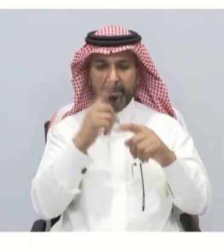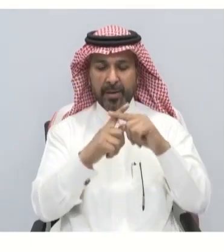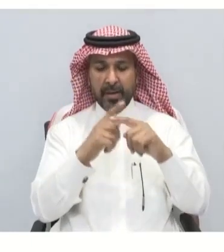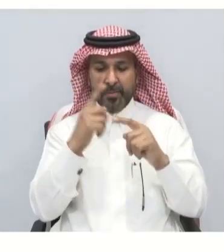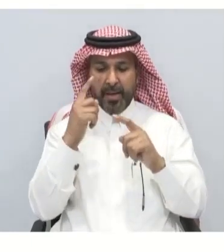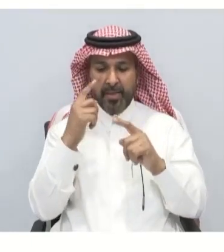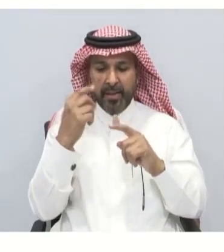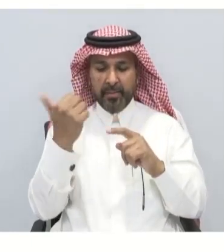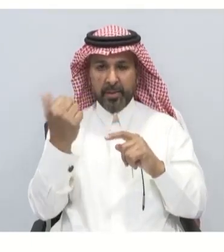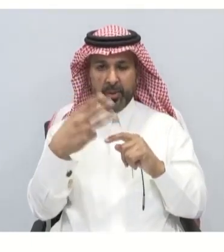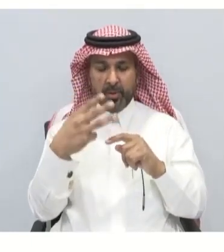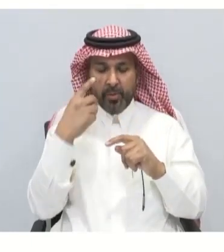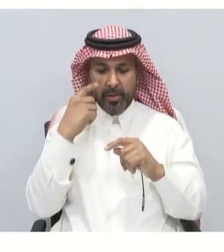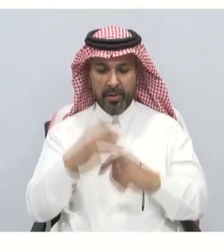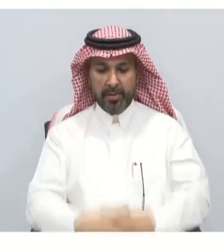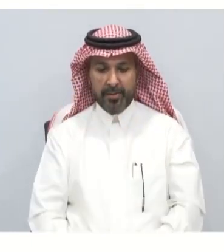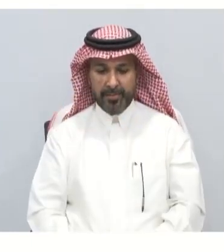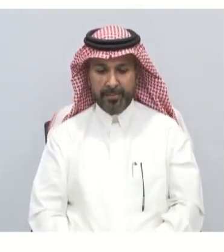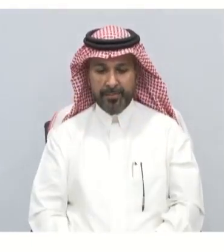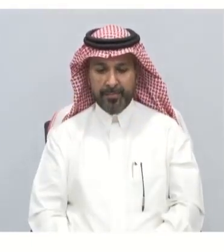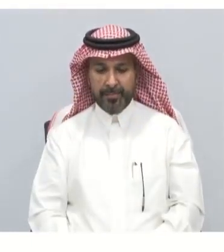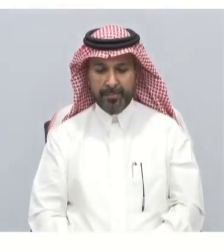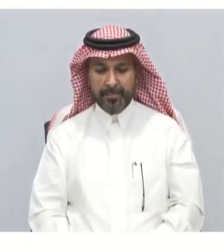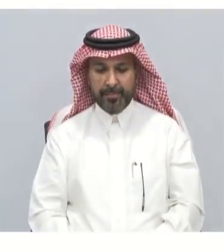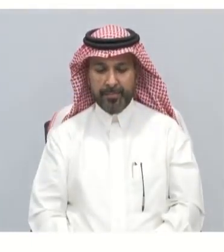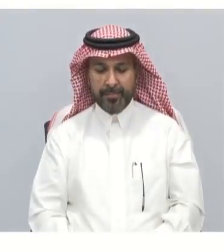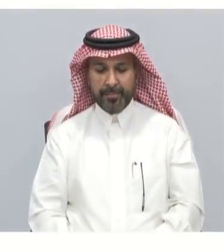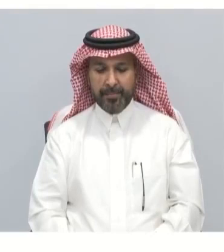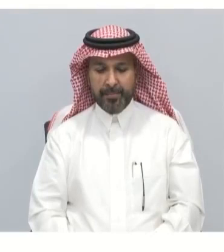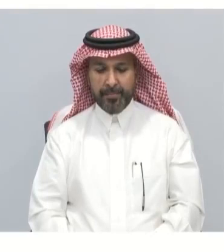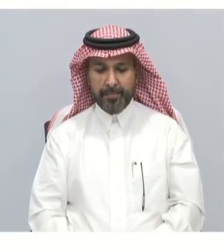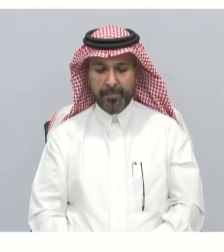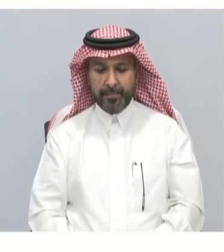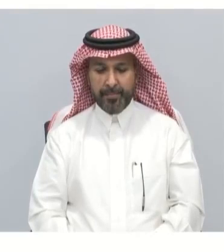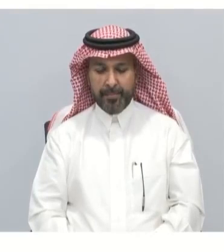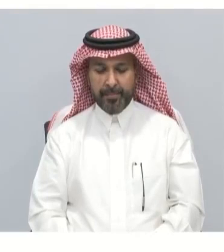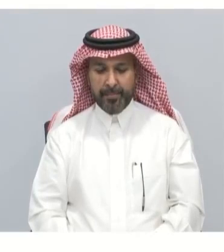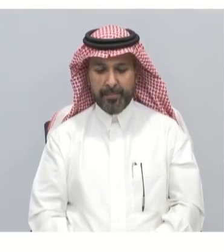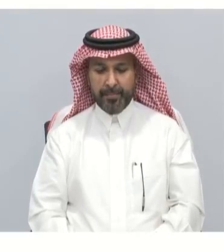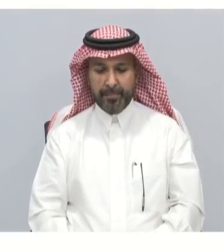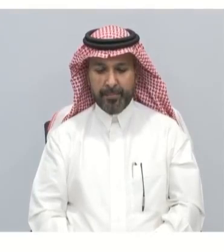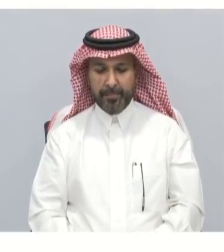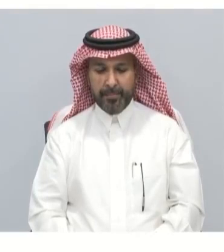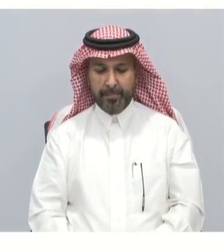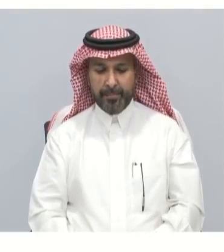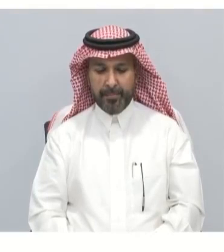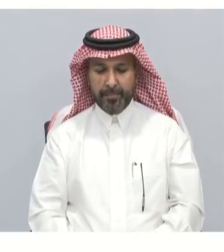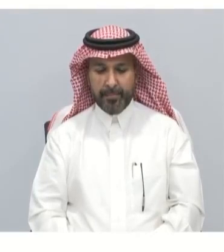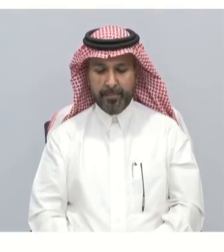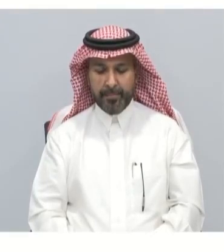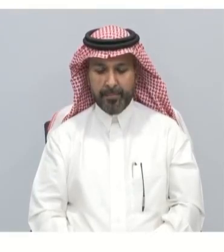36 بلاطه طبعا هنا عندنا الاحمر واح 2 3 4 هذا في العرض في الطول واح